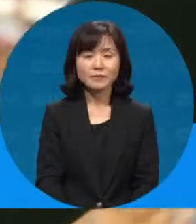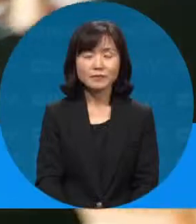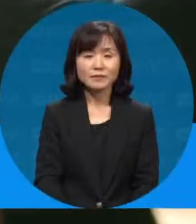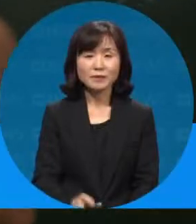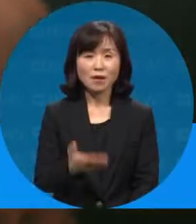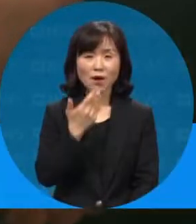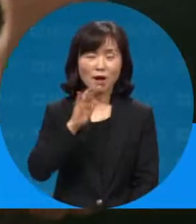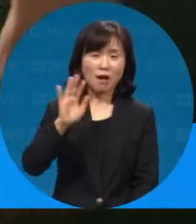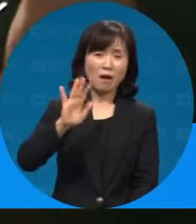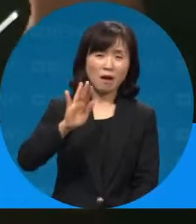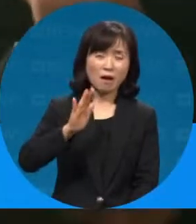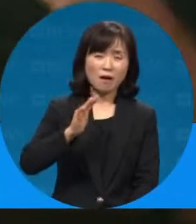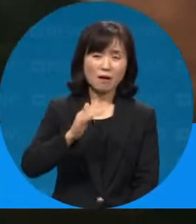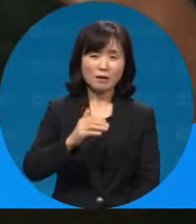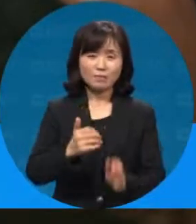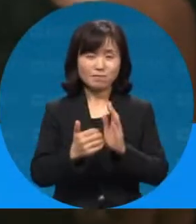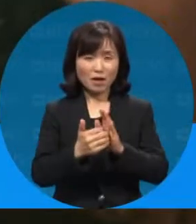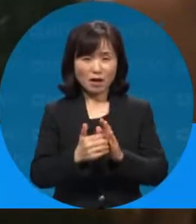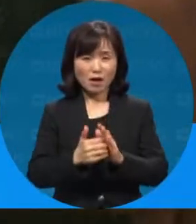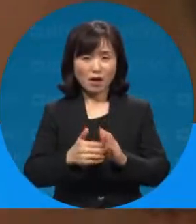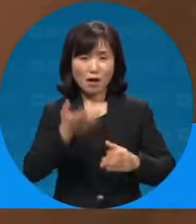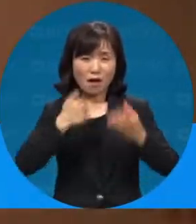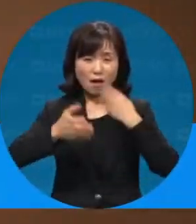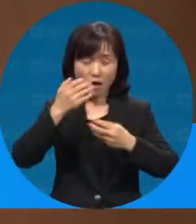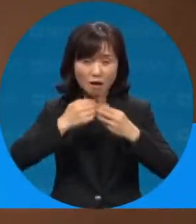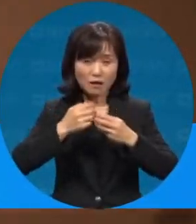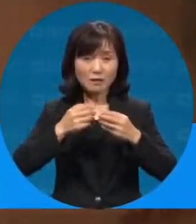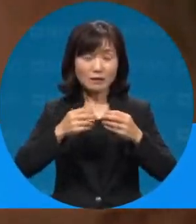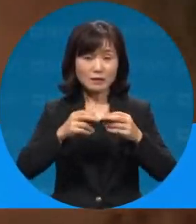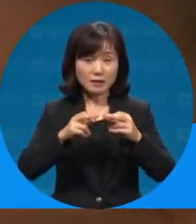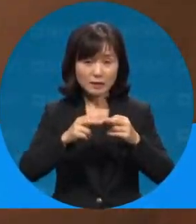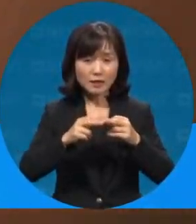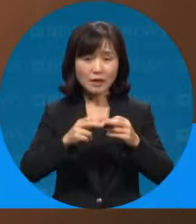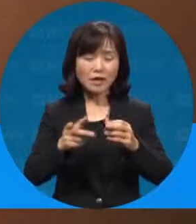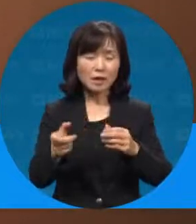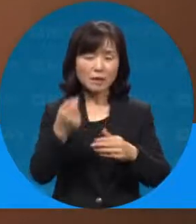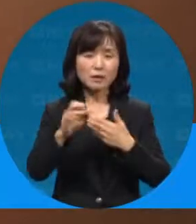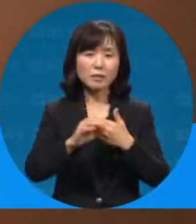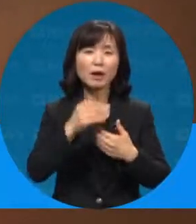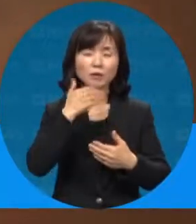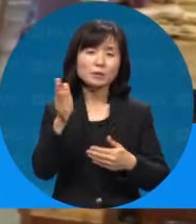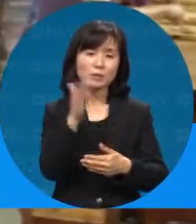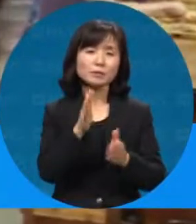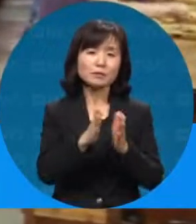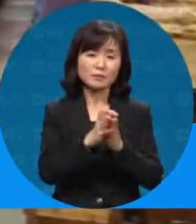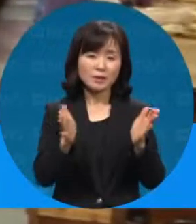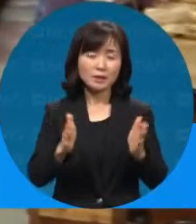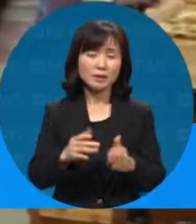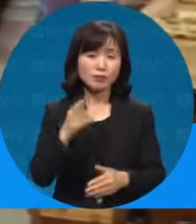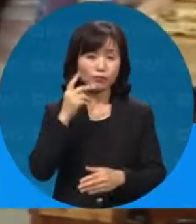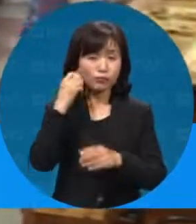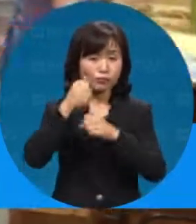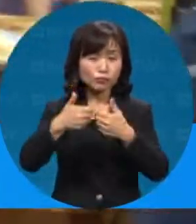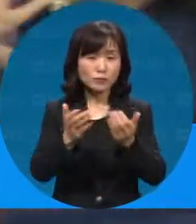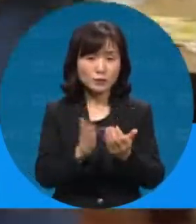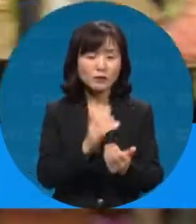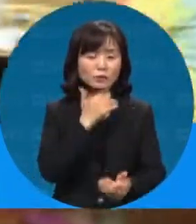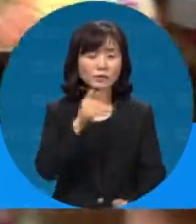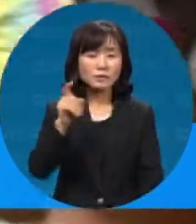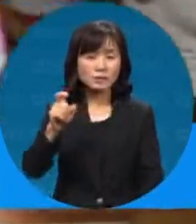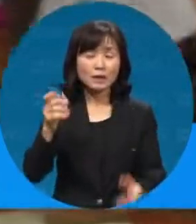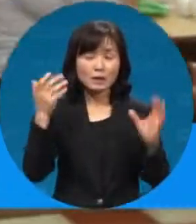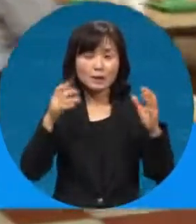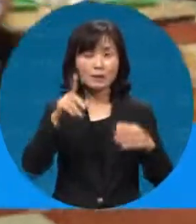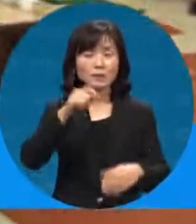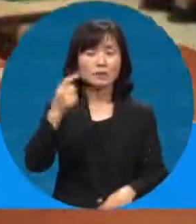거식증과 폭식증 등 섭식장애가 빠르면 9살부터 나타날 수 있다는 연구 결과가 나왔습니다. 미국 연구진이 9에서 10세 아이들